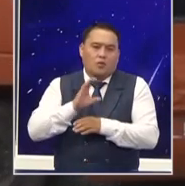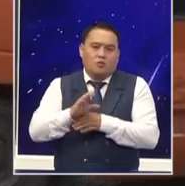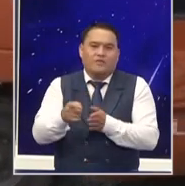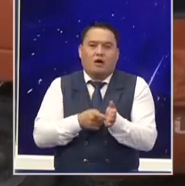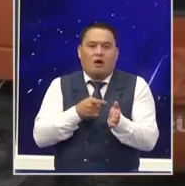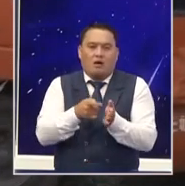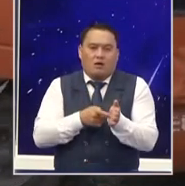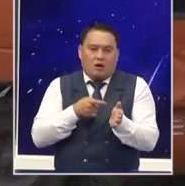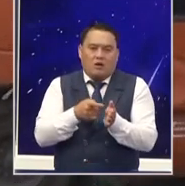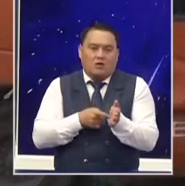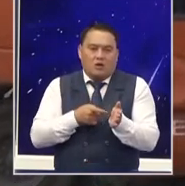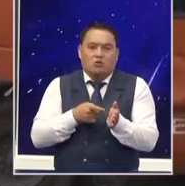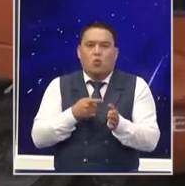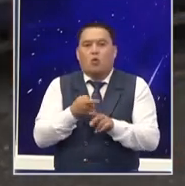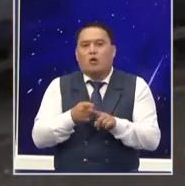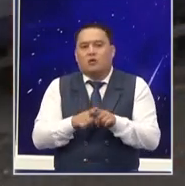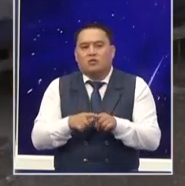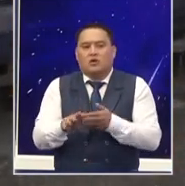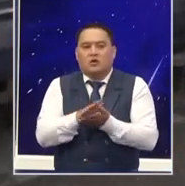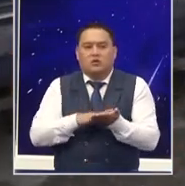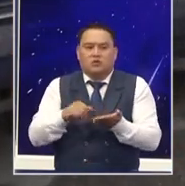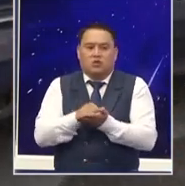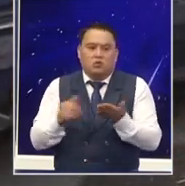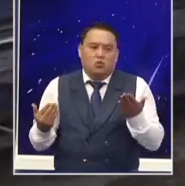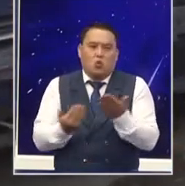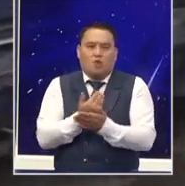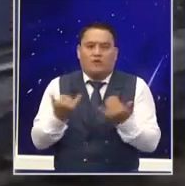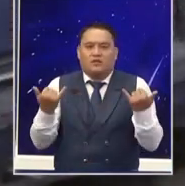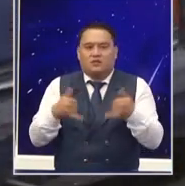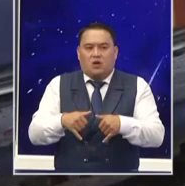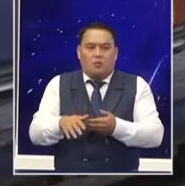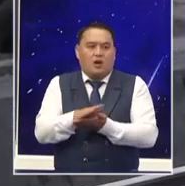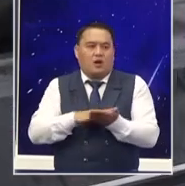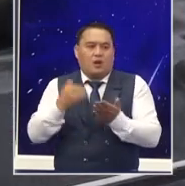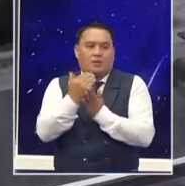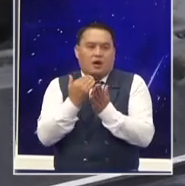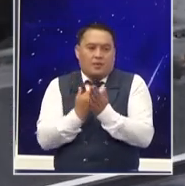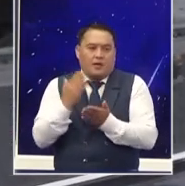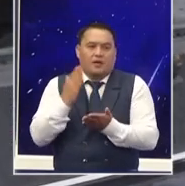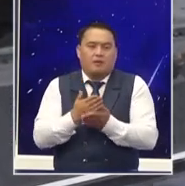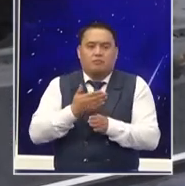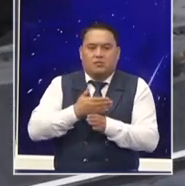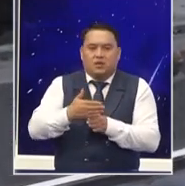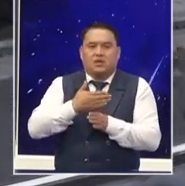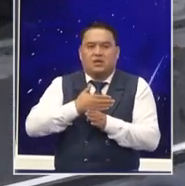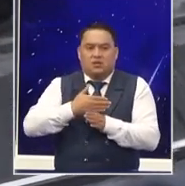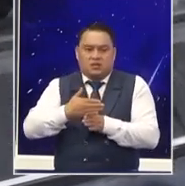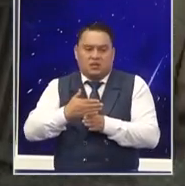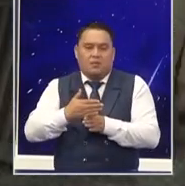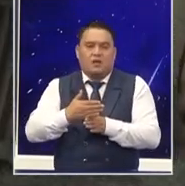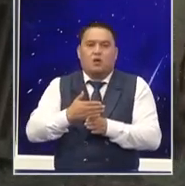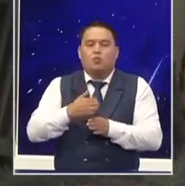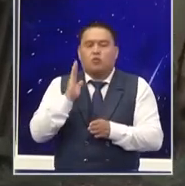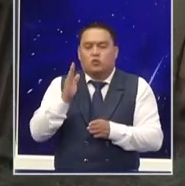Караганду, где после доменной печи идет на изготовление новых изделий. Программа утилизации предусматривает постепенное изъятие отслуживших свой